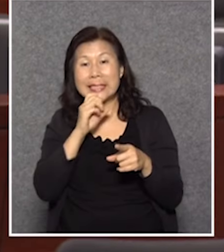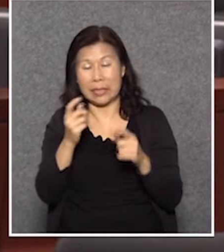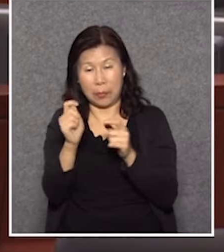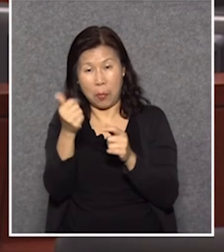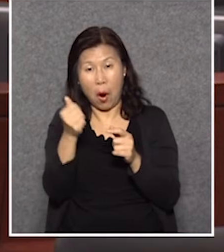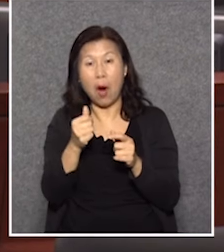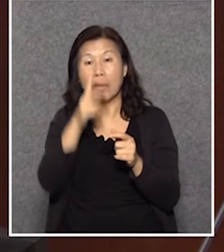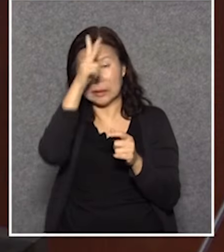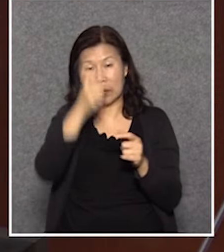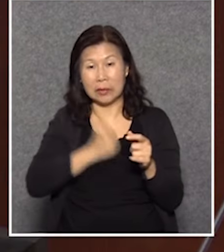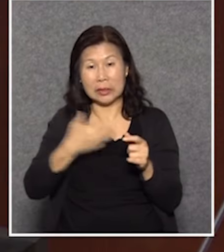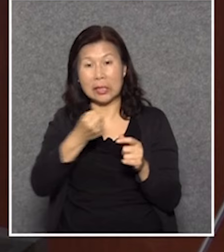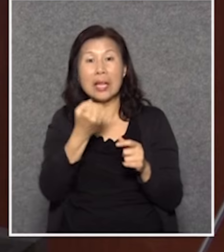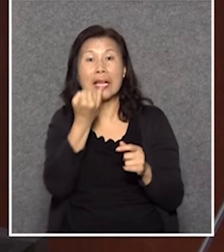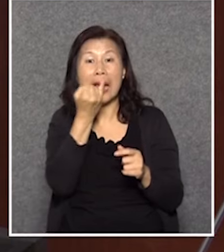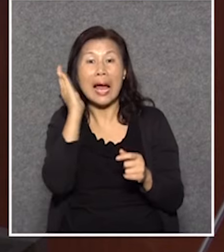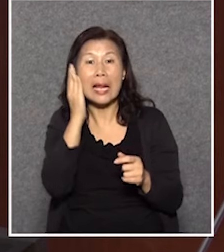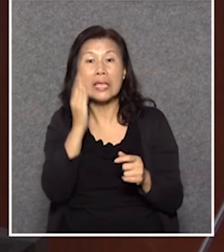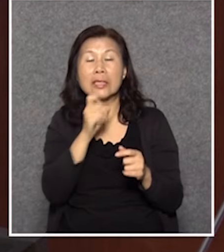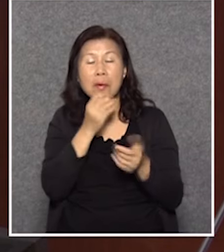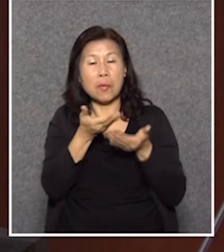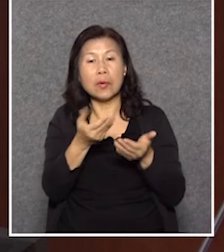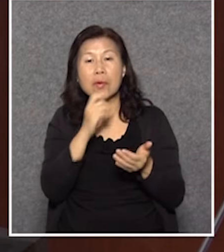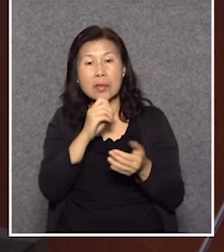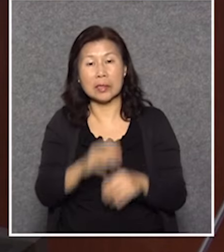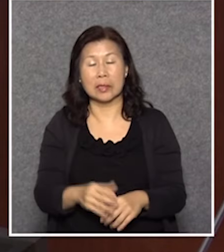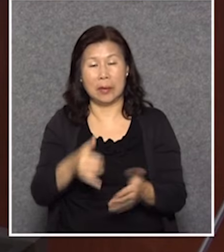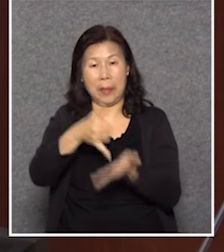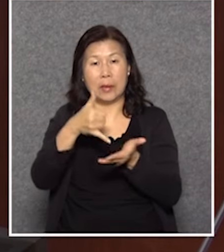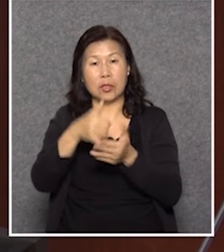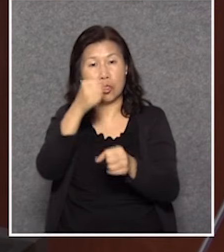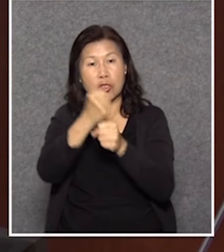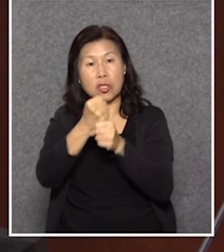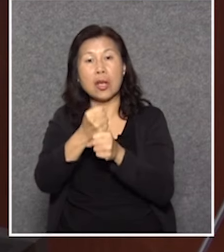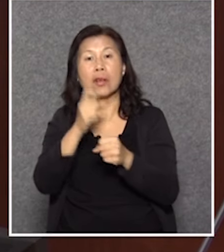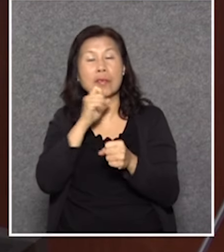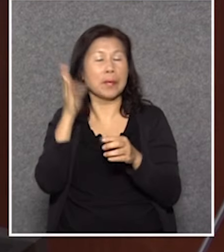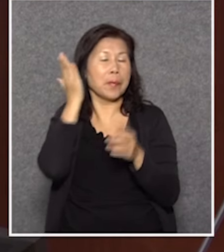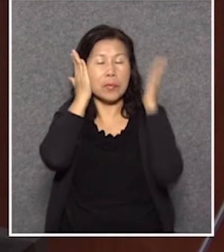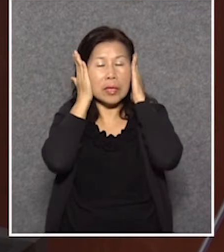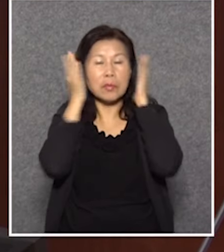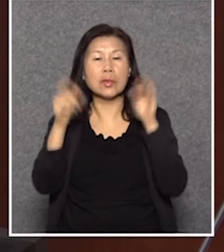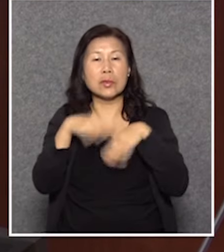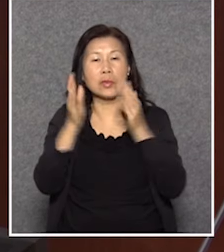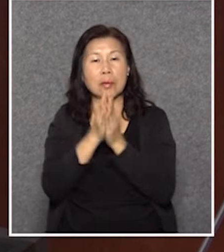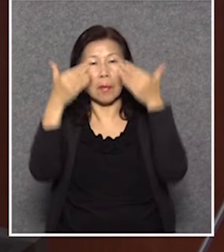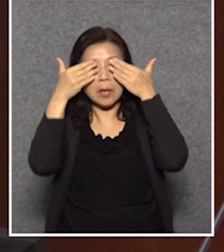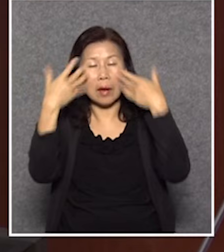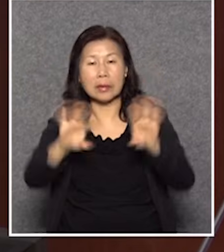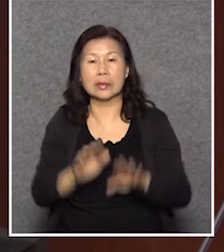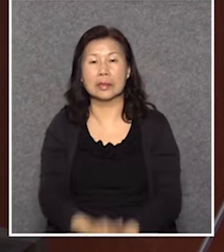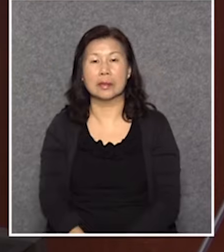弟，是什麼意思？ 那是陳建波起身 說，做人不要掩耳盜鈴。 陳建波起身說